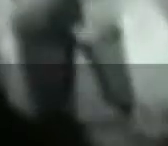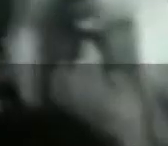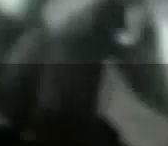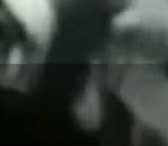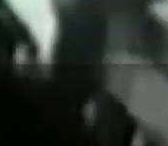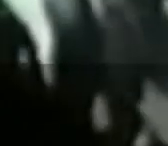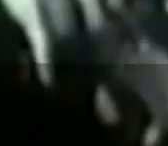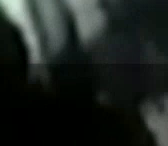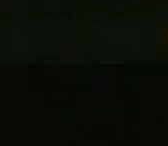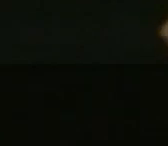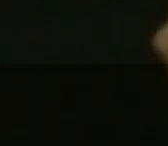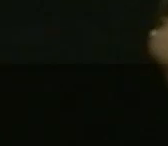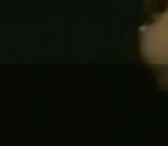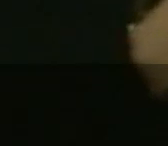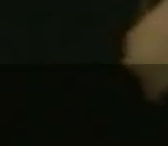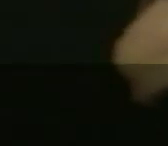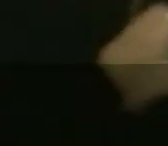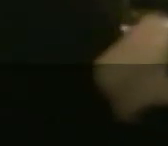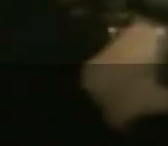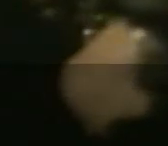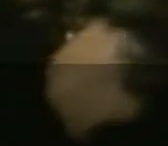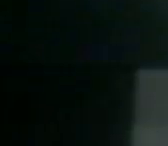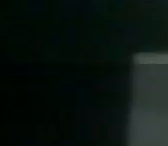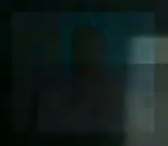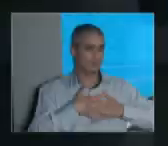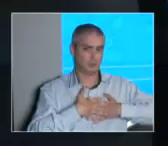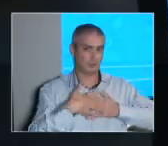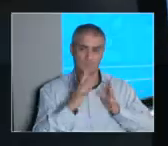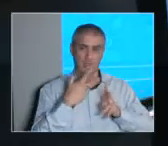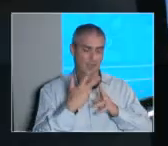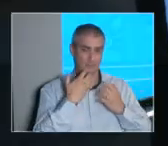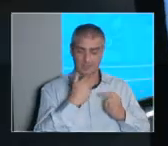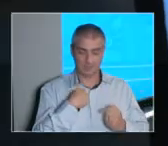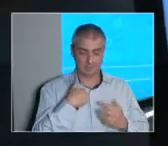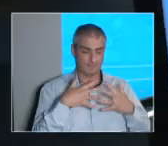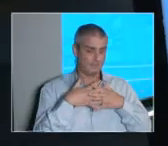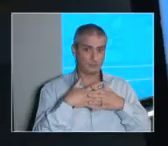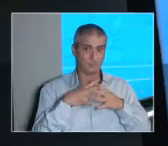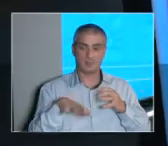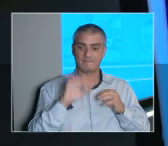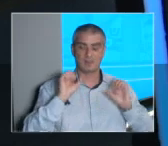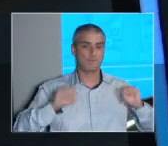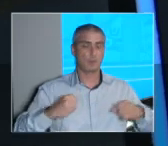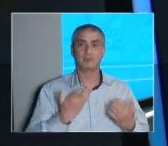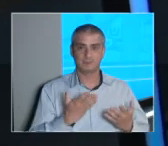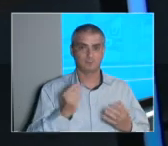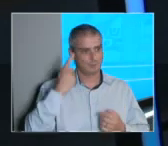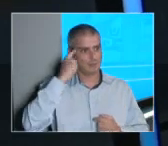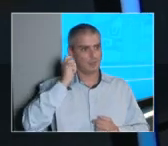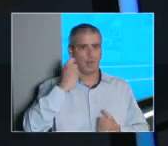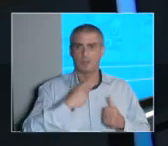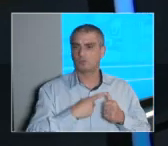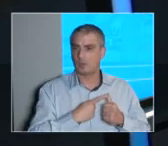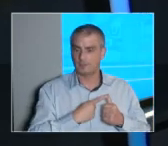במשבר לדמוקרטיה, זה לא צחוק. אז היה שנים בארצות הברית, רק לסיום העניין הזה, שנים בארצות הברית, ונבחרו נשיאים,